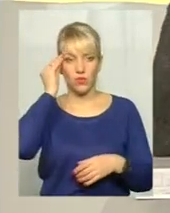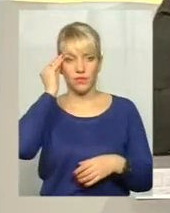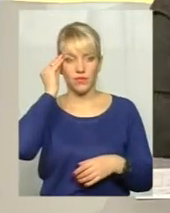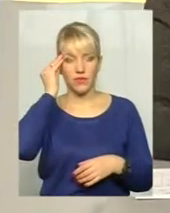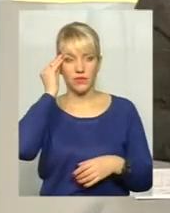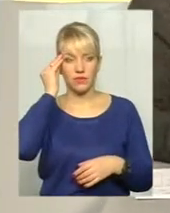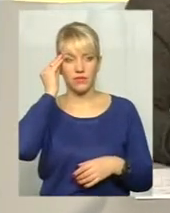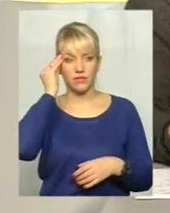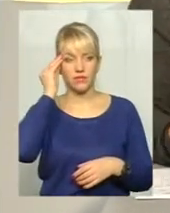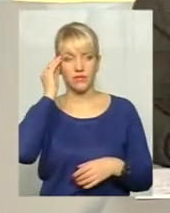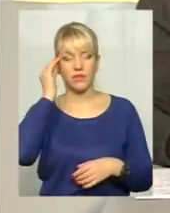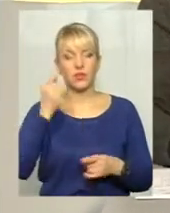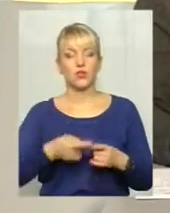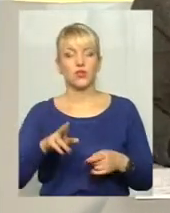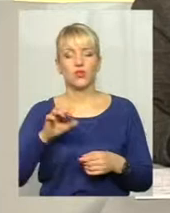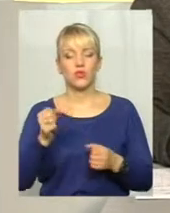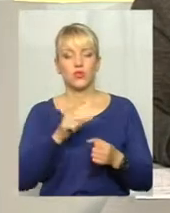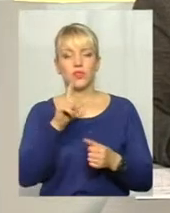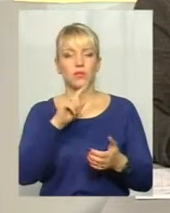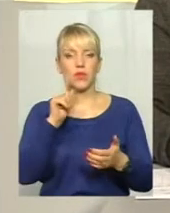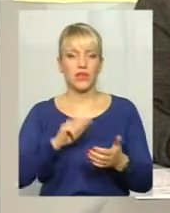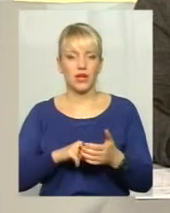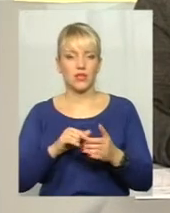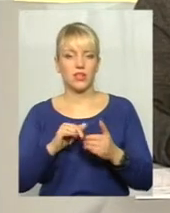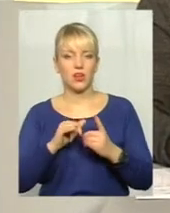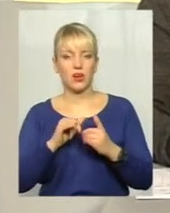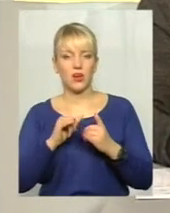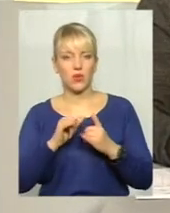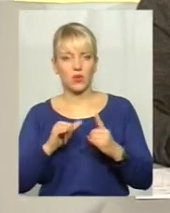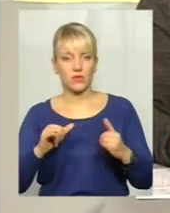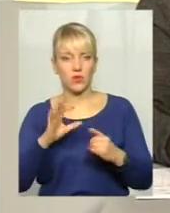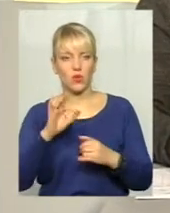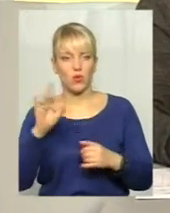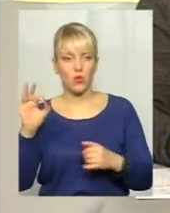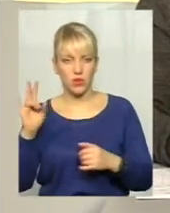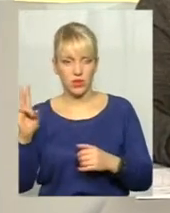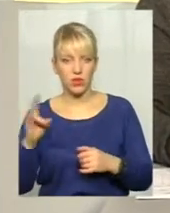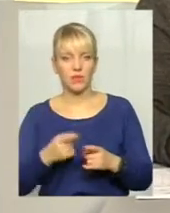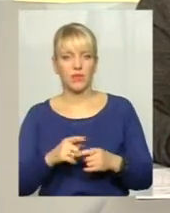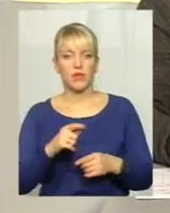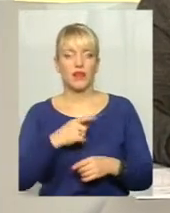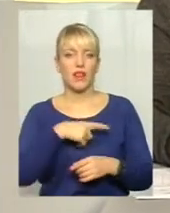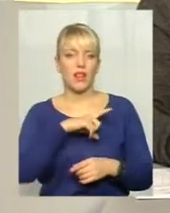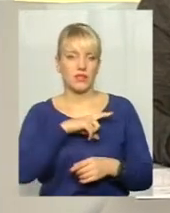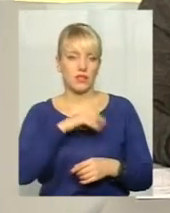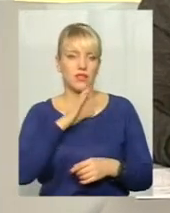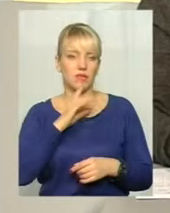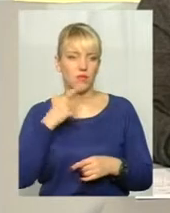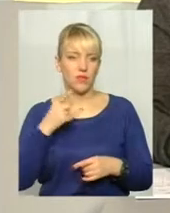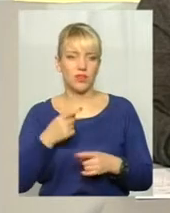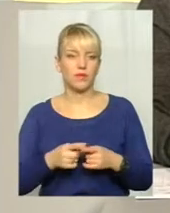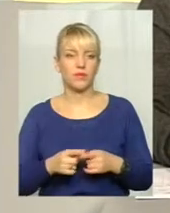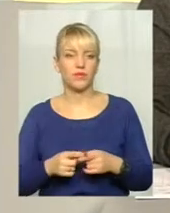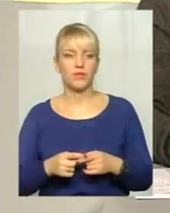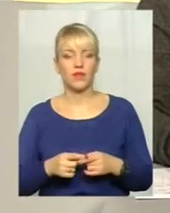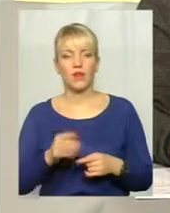ще радниця з питань боротьби з корупцією програми розвитку ООН Інеса Войка, вона з Латвії висловила, що вона говорила, Наля також це чула.